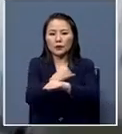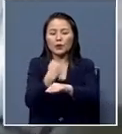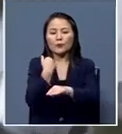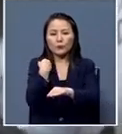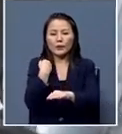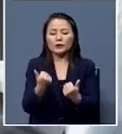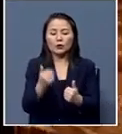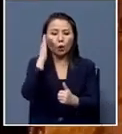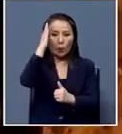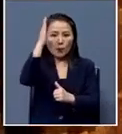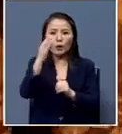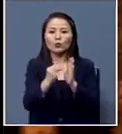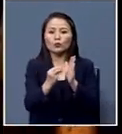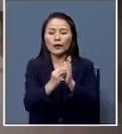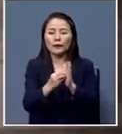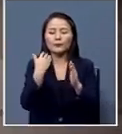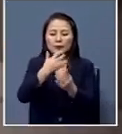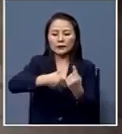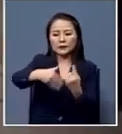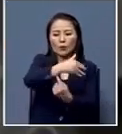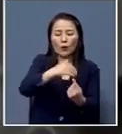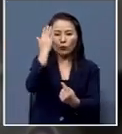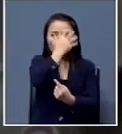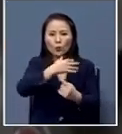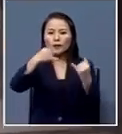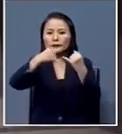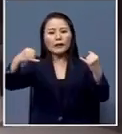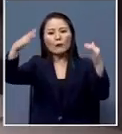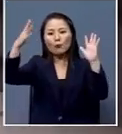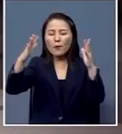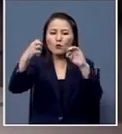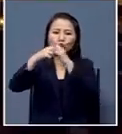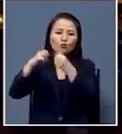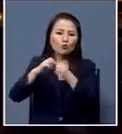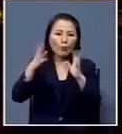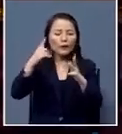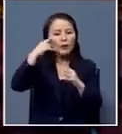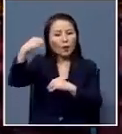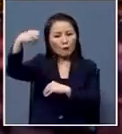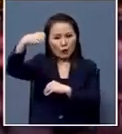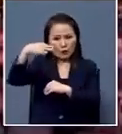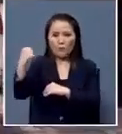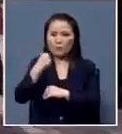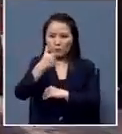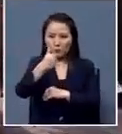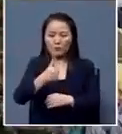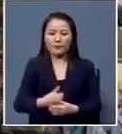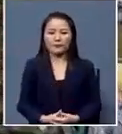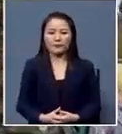ซึ่งก็จะช่วยทำให้กรุงเทพมหานครมีทัศนียภาพที่สวยงามปลอดภัยและมีความมั่นคงทางด้านไฟฟ้ามากยิ่งขึ้น